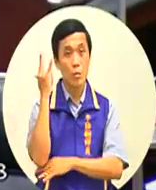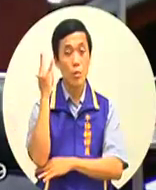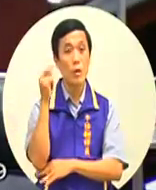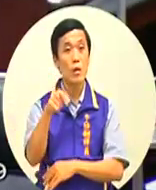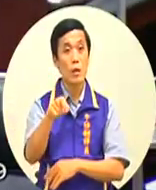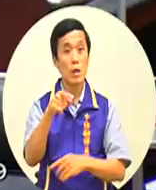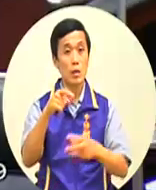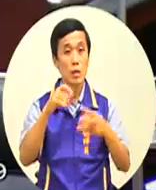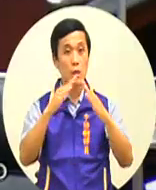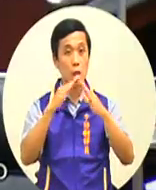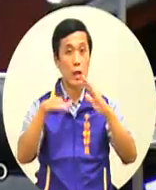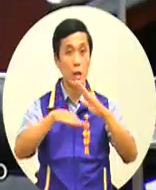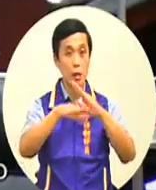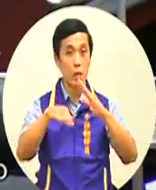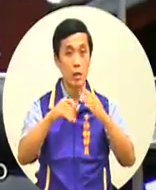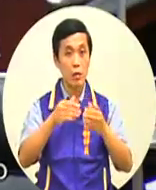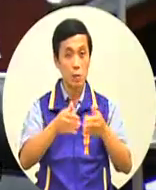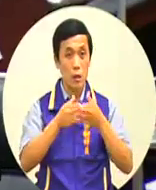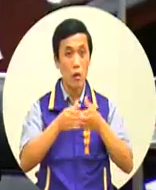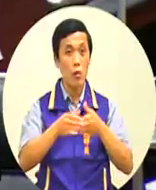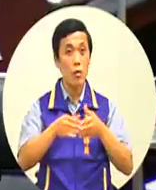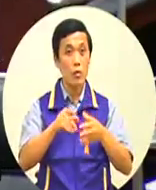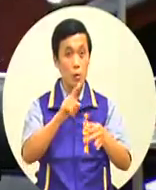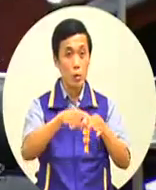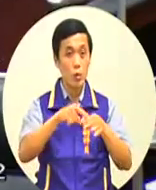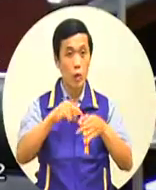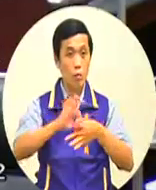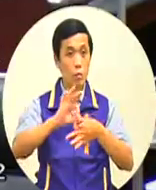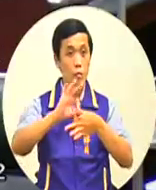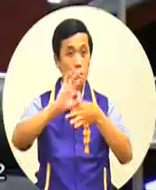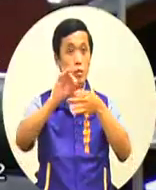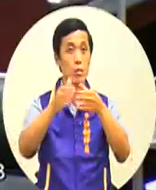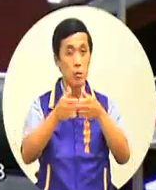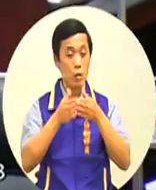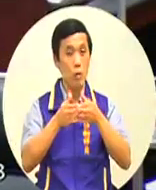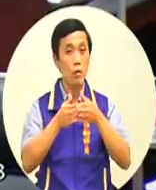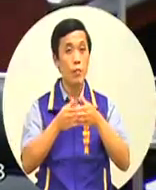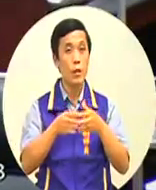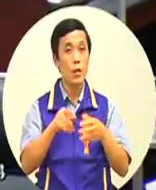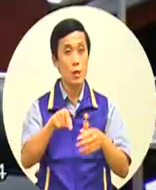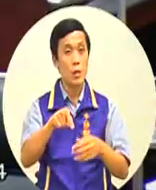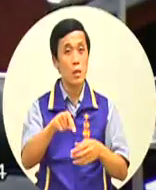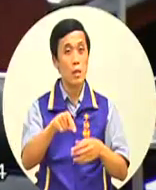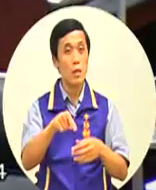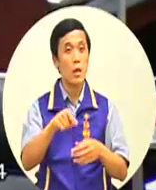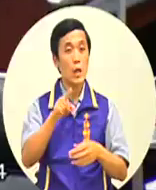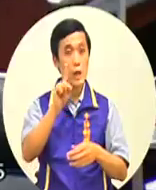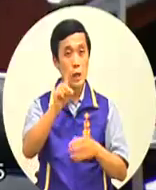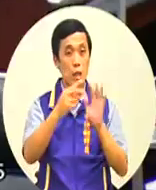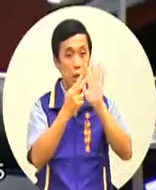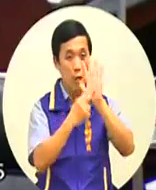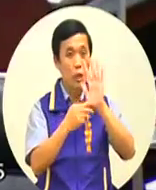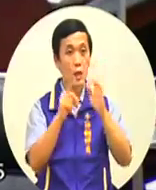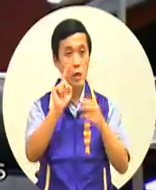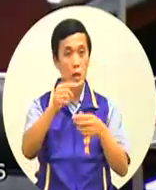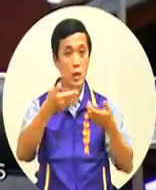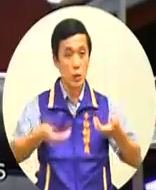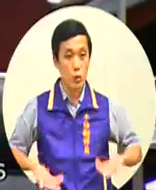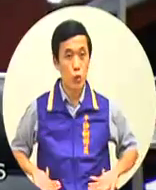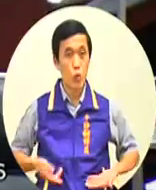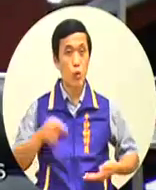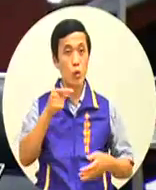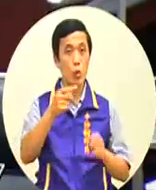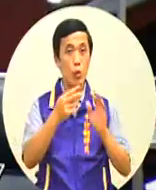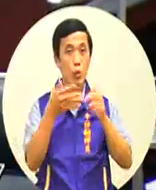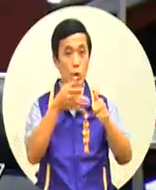要。加班来替加赚我钱，所以讲这个一列一休这个问题，所以讲真诶，真